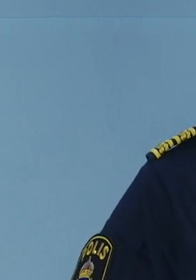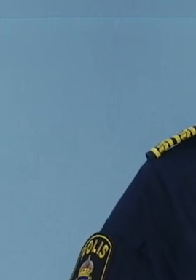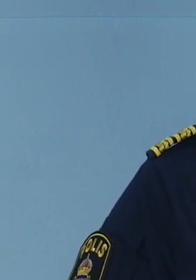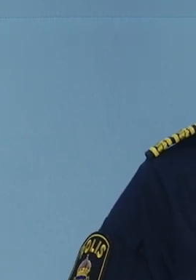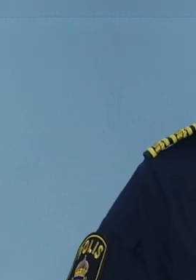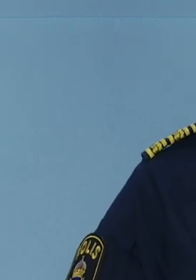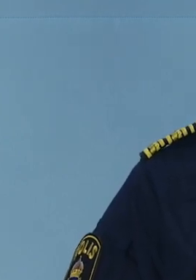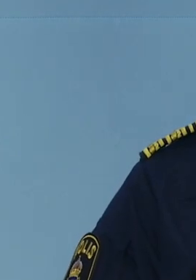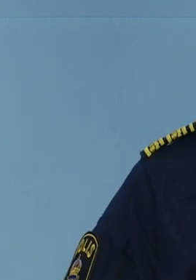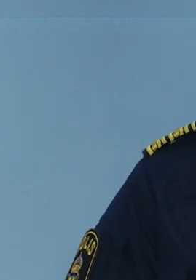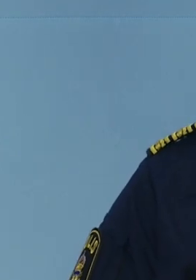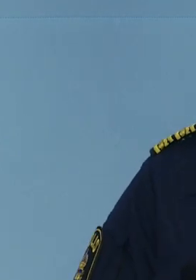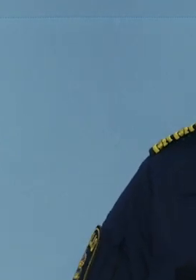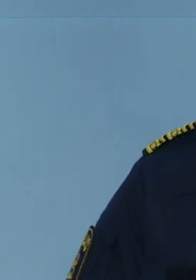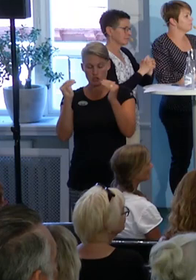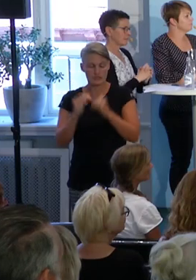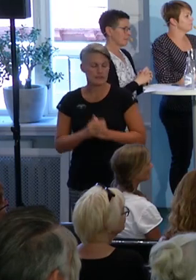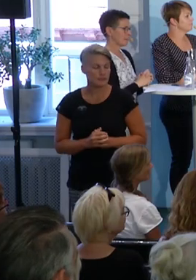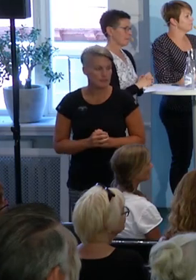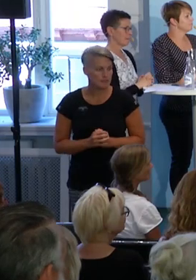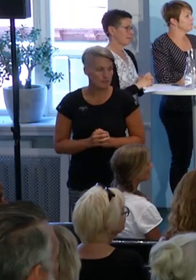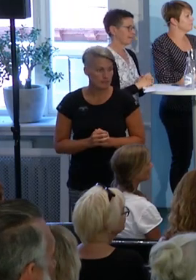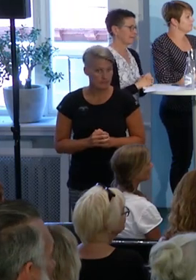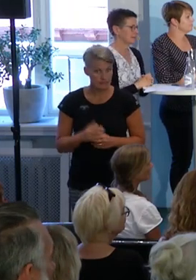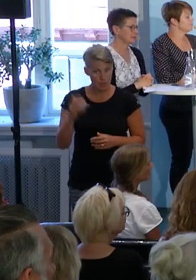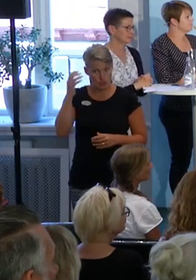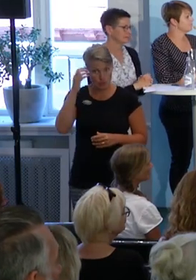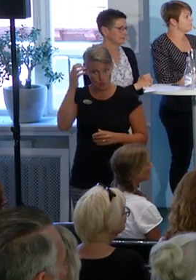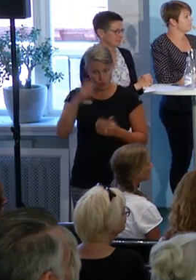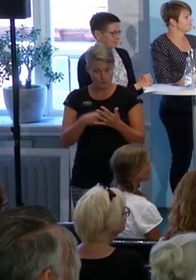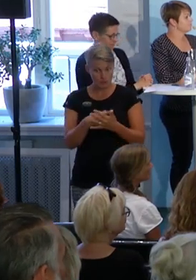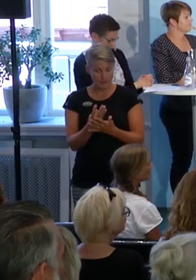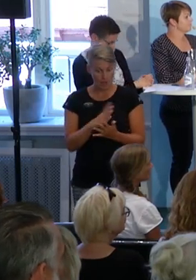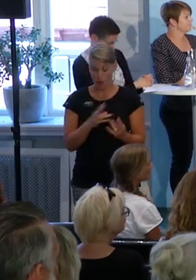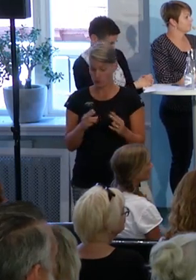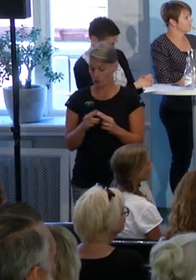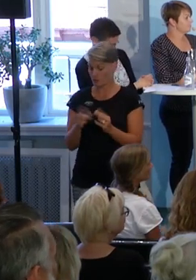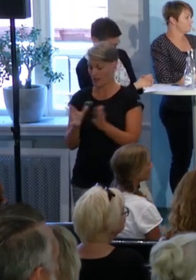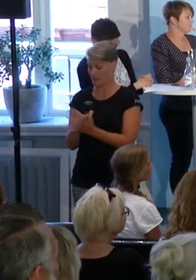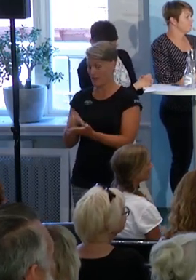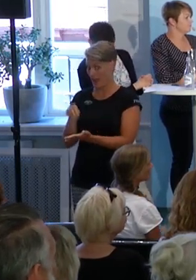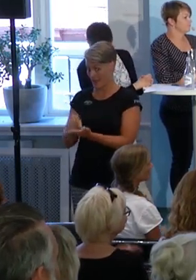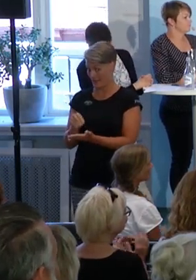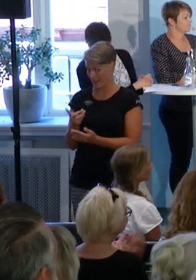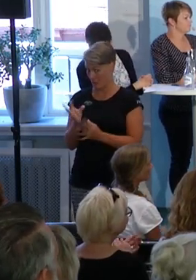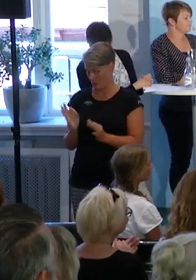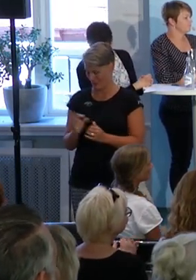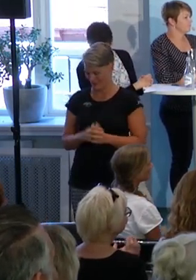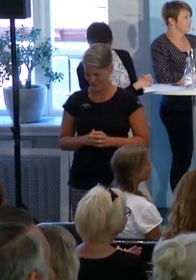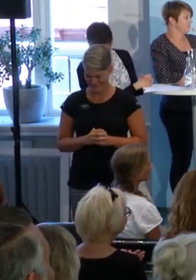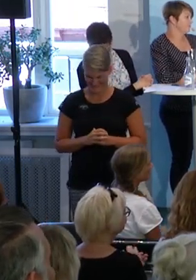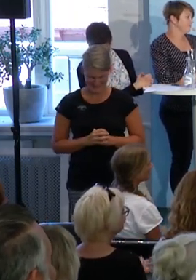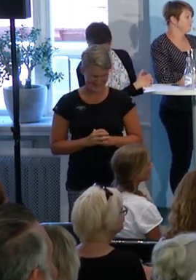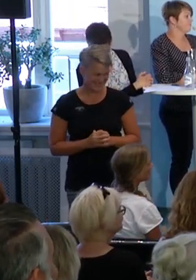förtroendet. Ulf, ett typiskt Stockholms exempel. Stockholmsmedierna har inte kontakt med marken. Eller hur?